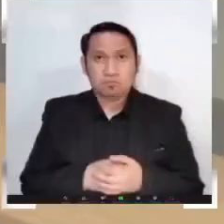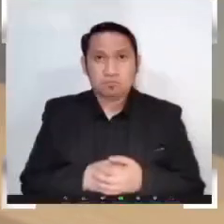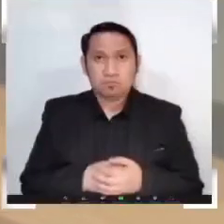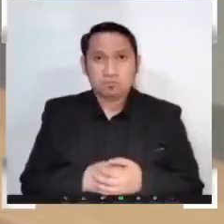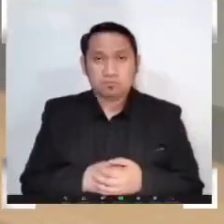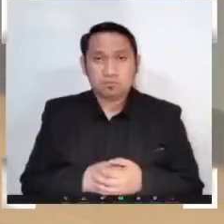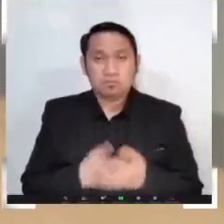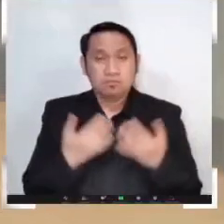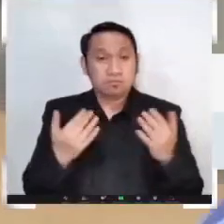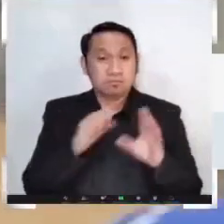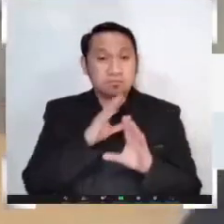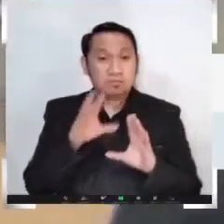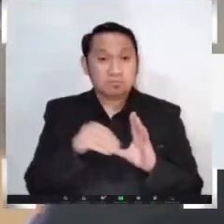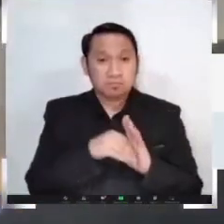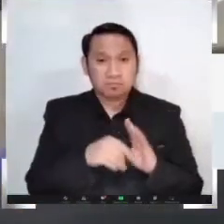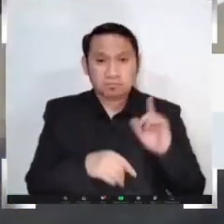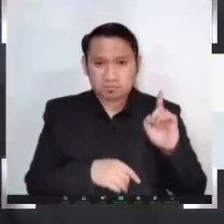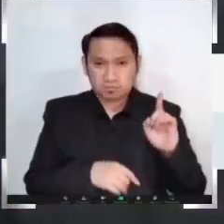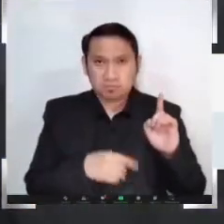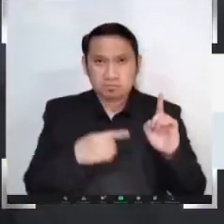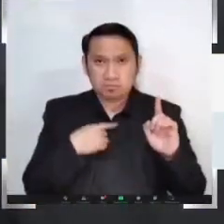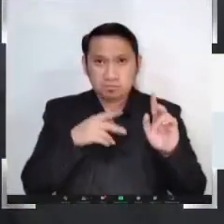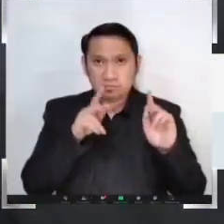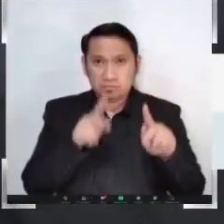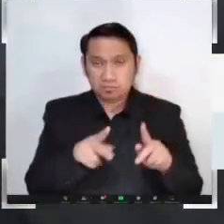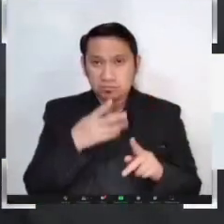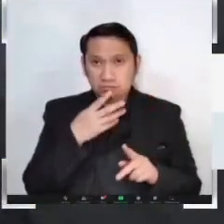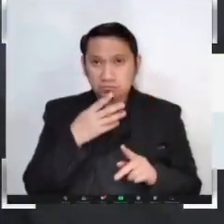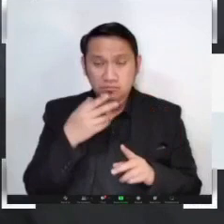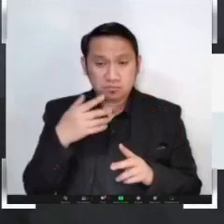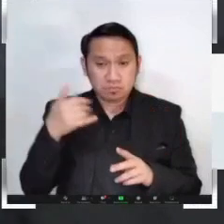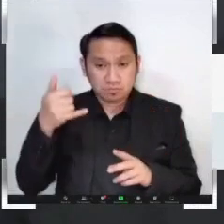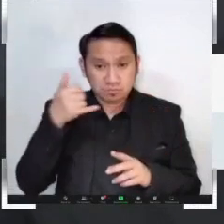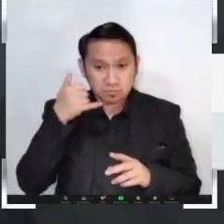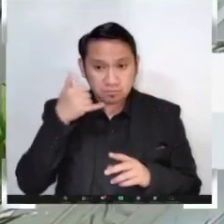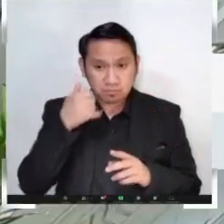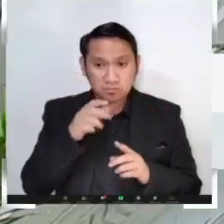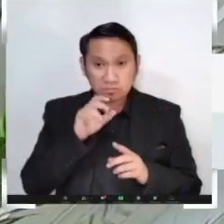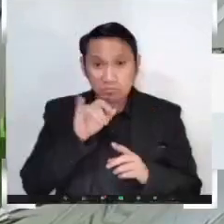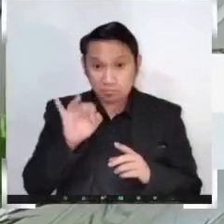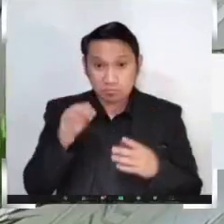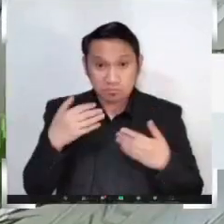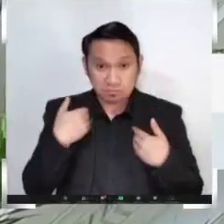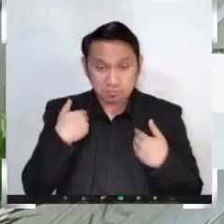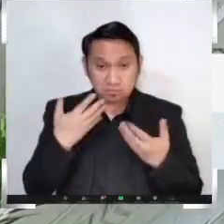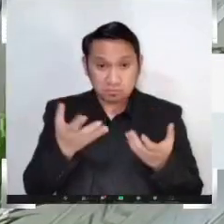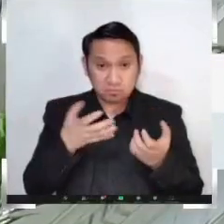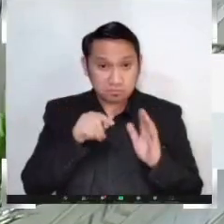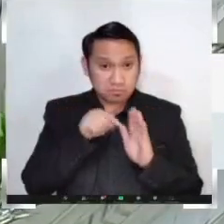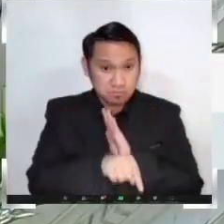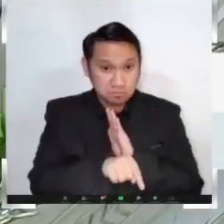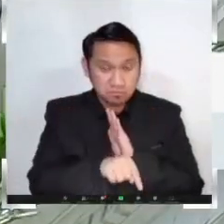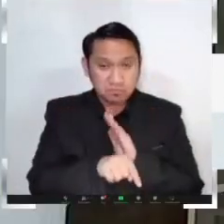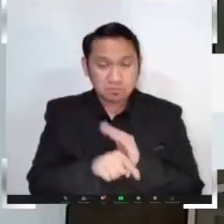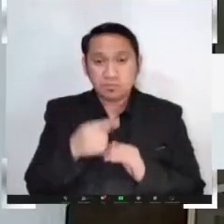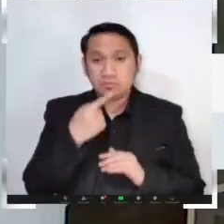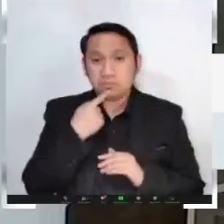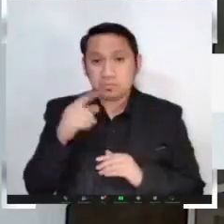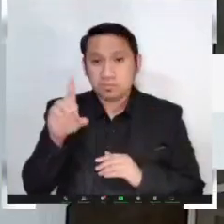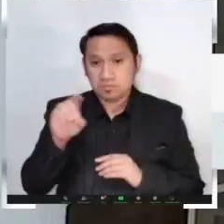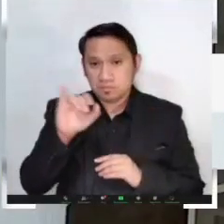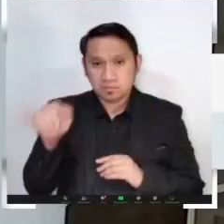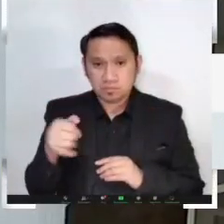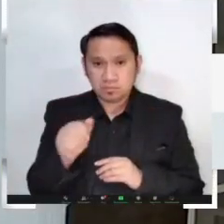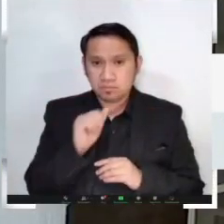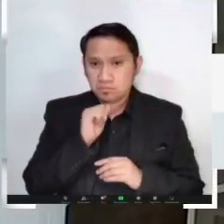Binanggit niya ang pangalan ng isang personalidad na tumatawag umano sa kanila kapag may ipapapatay. Sa pakiusap ng DOJ, hindi muna babanggitin ang